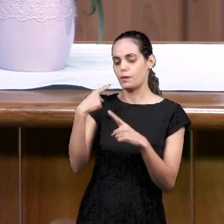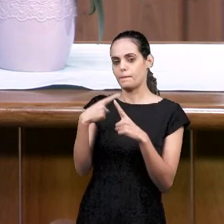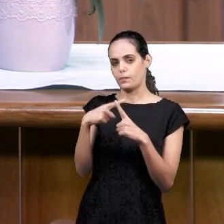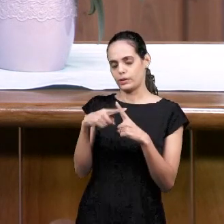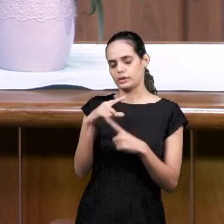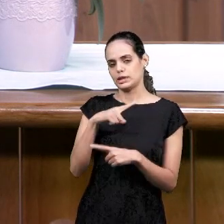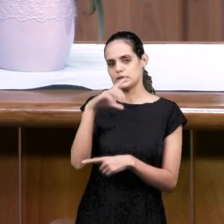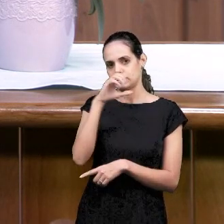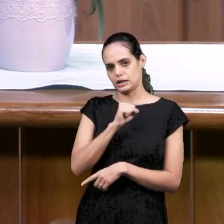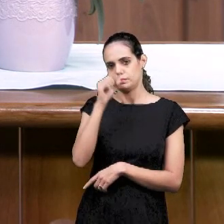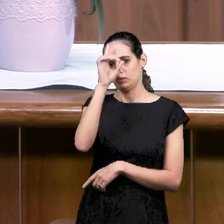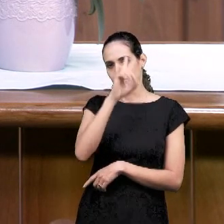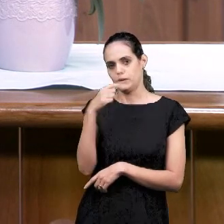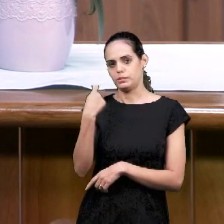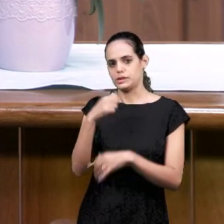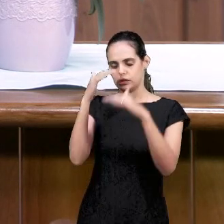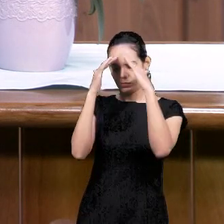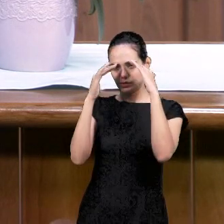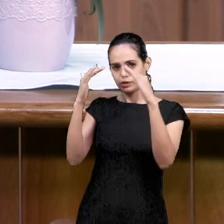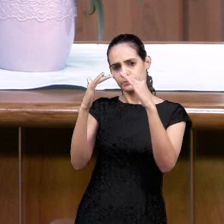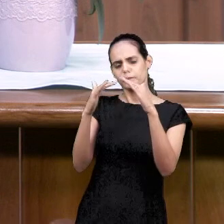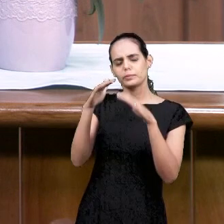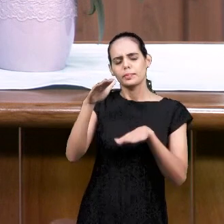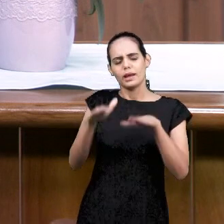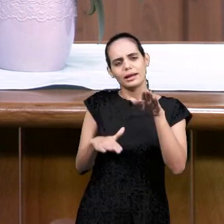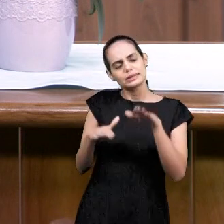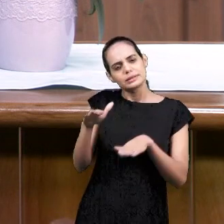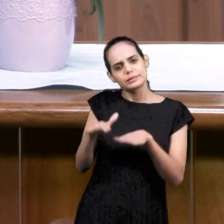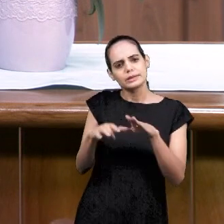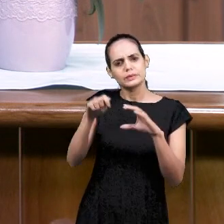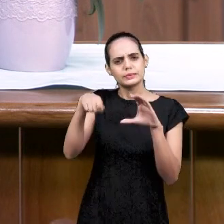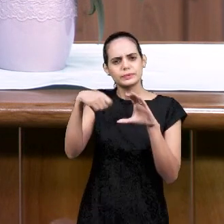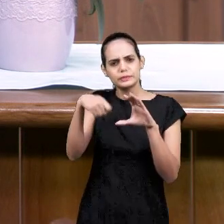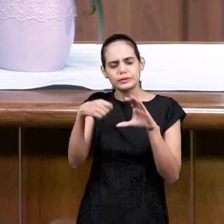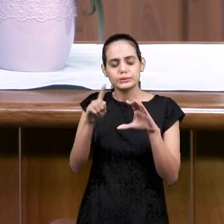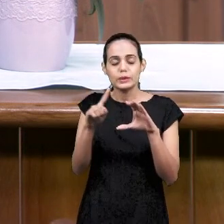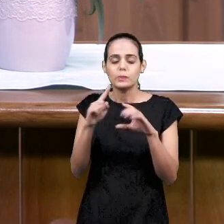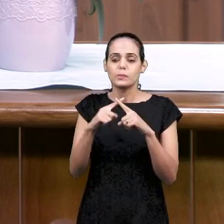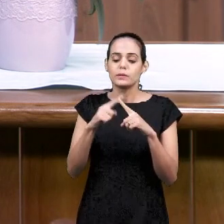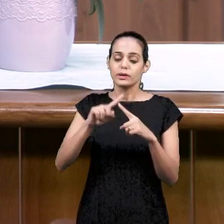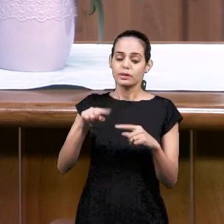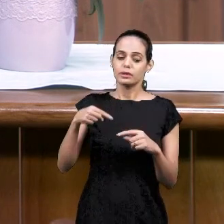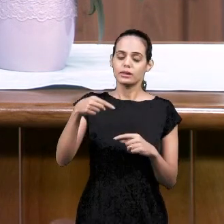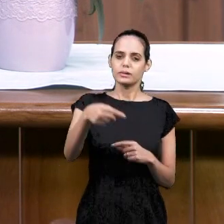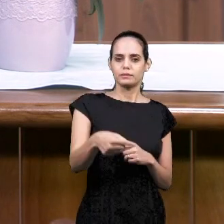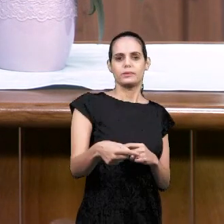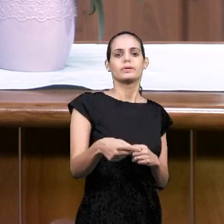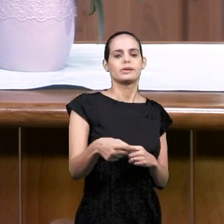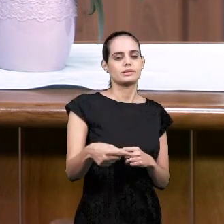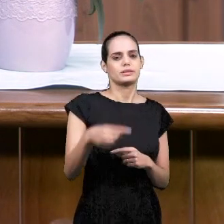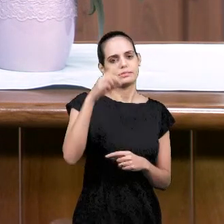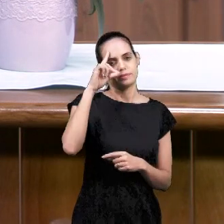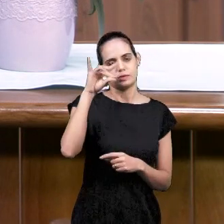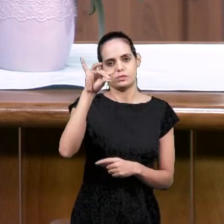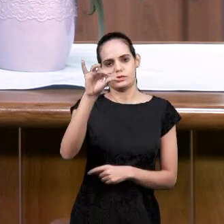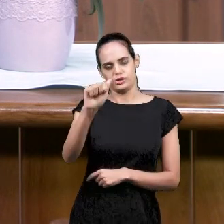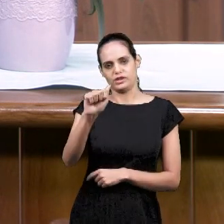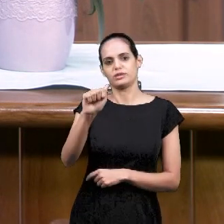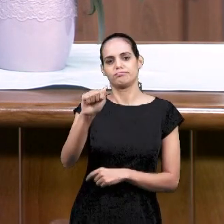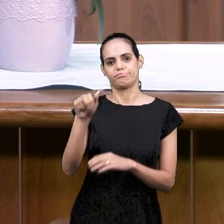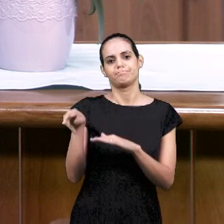à midi, parce qu'on a la programmation de week-end. Des fois, la vidéo n'entre pas parce qu'elle a été envoyée après cette date, après ce